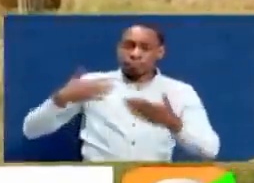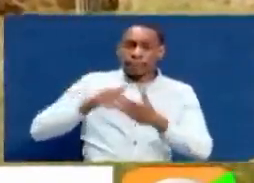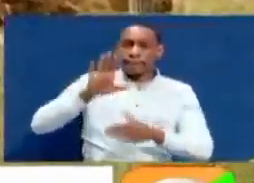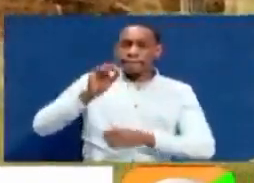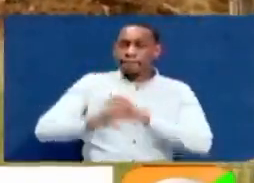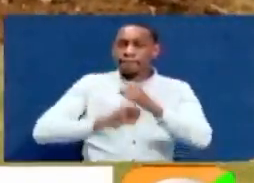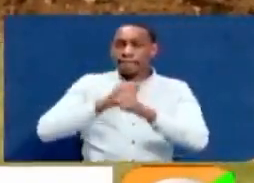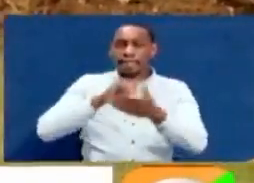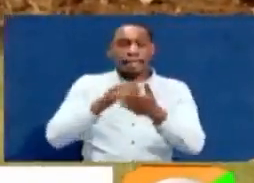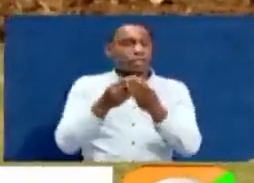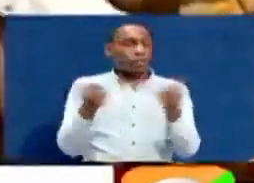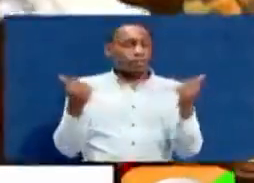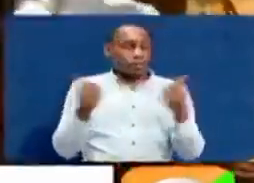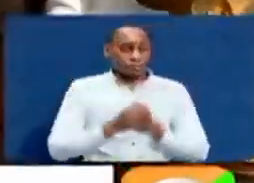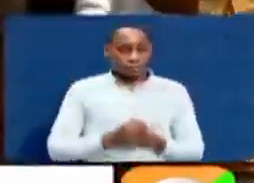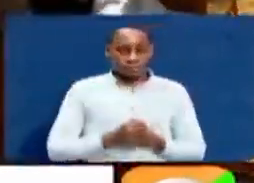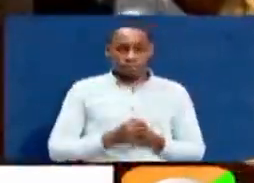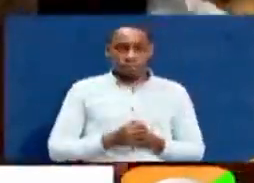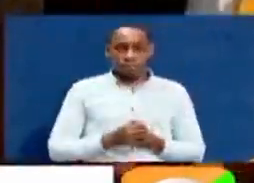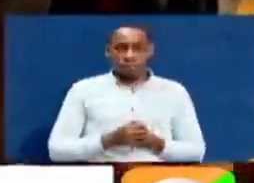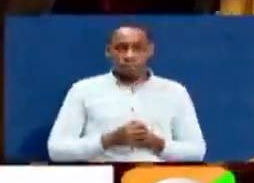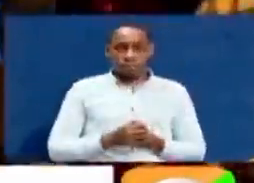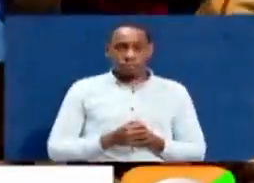50 imejibiwa.